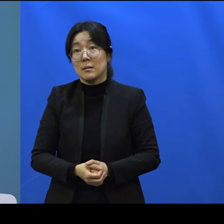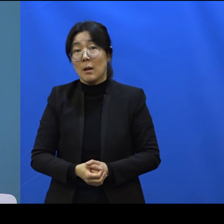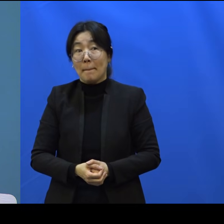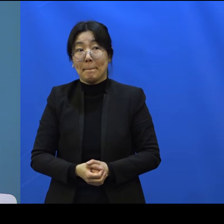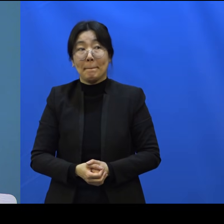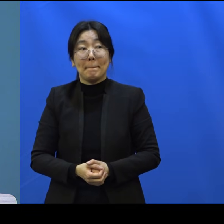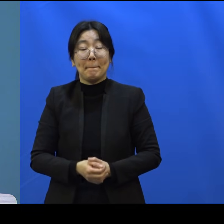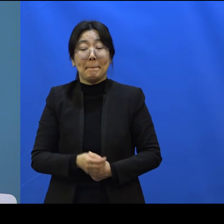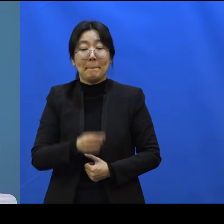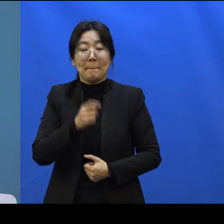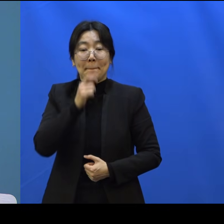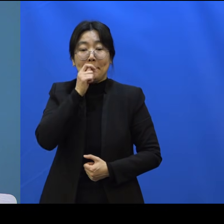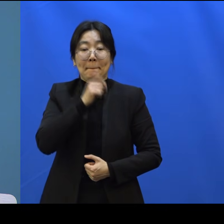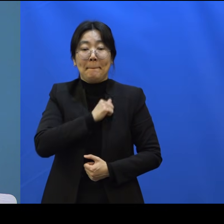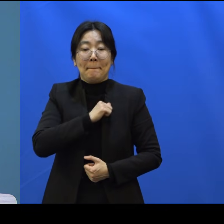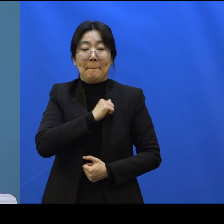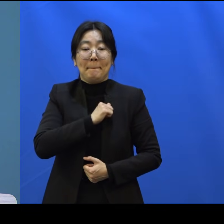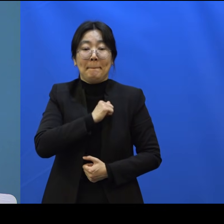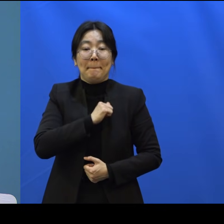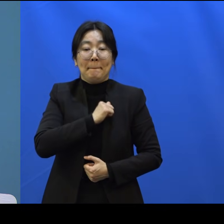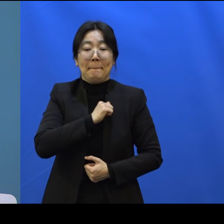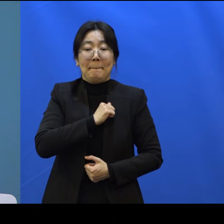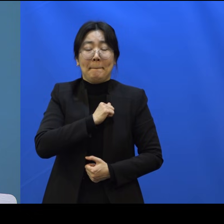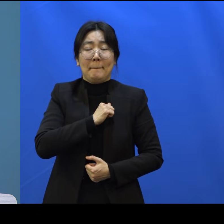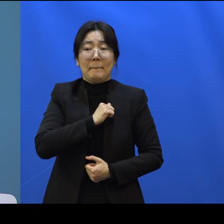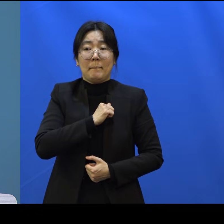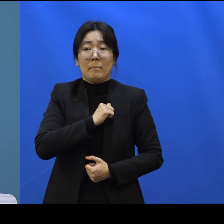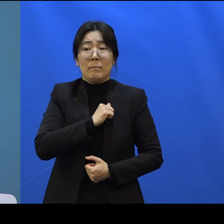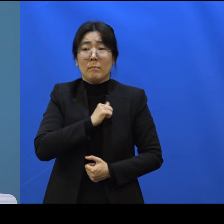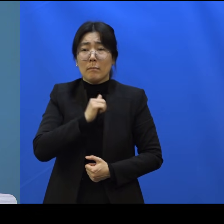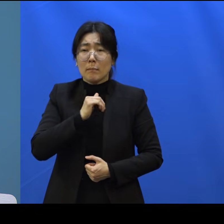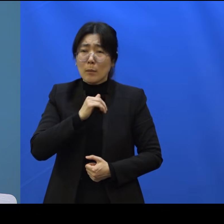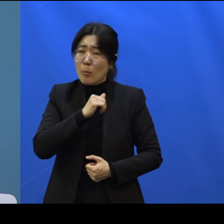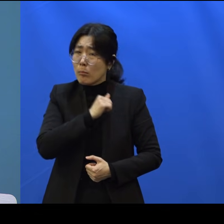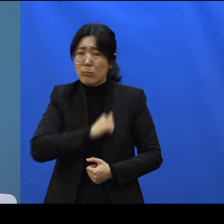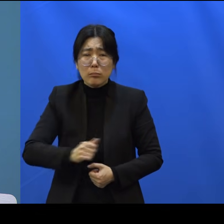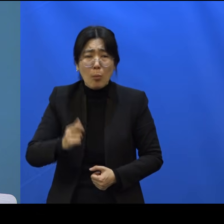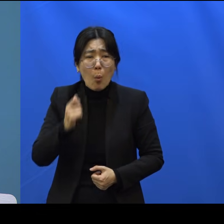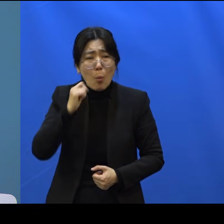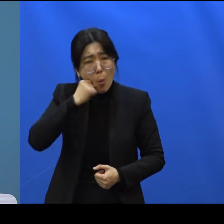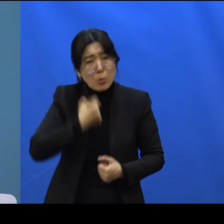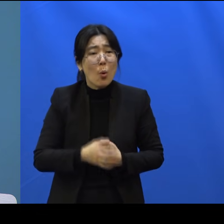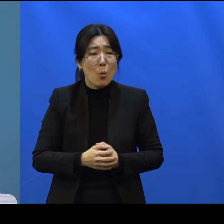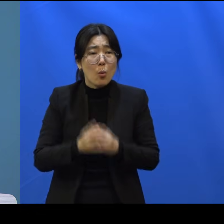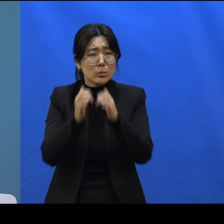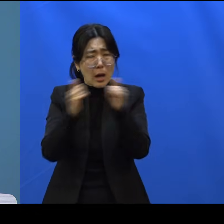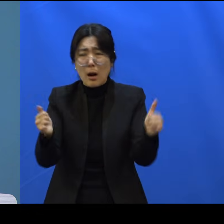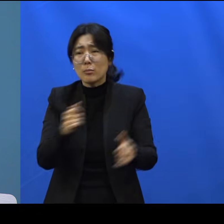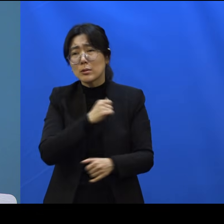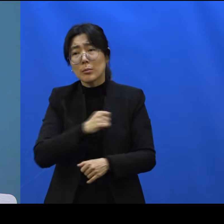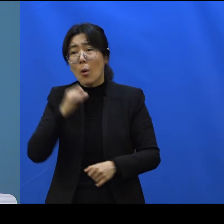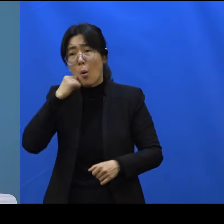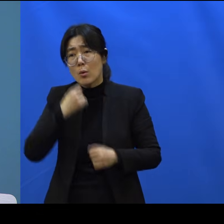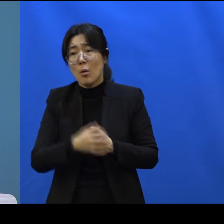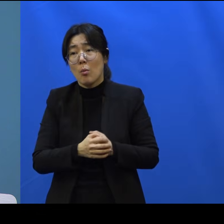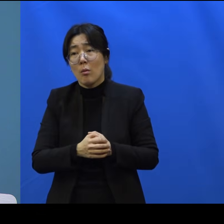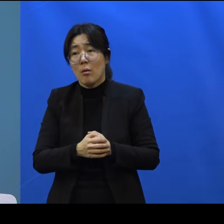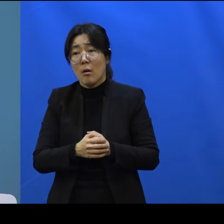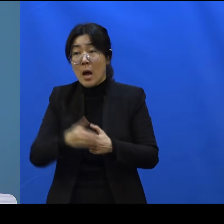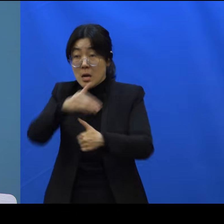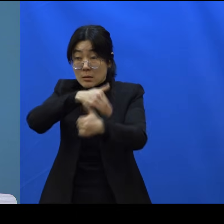여러분, 어떤 때는 내가 버티려고 해도 더 이상 버틸 수 없는 상황까지 몰아가실 때가